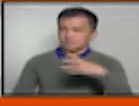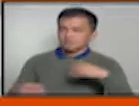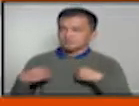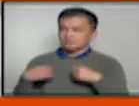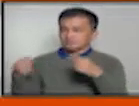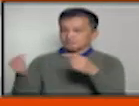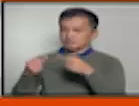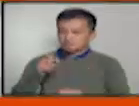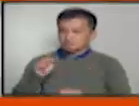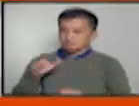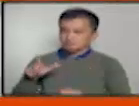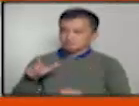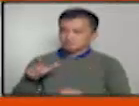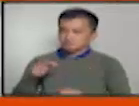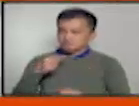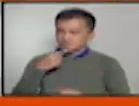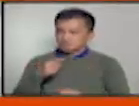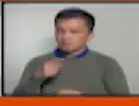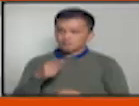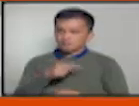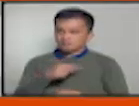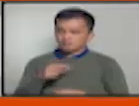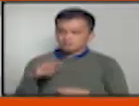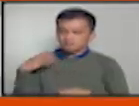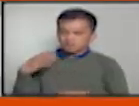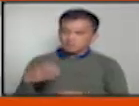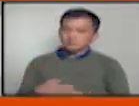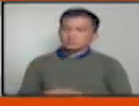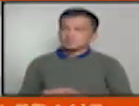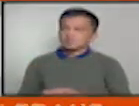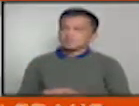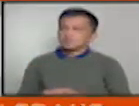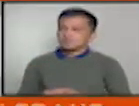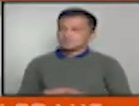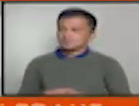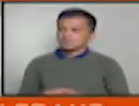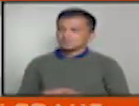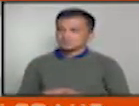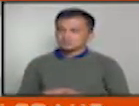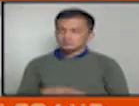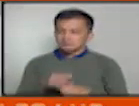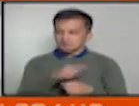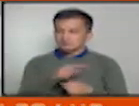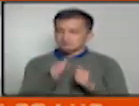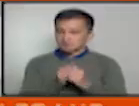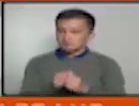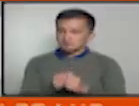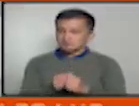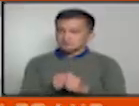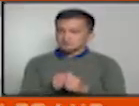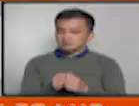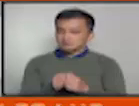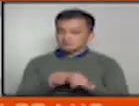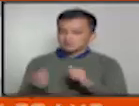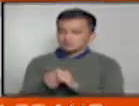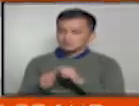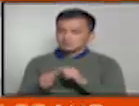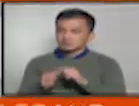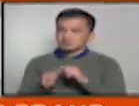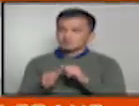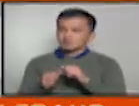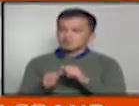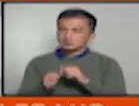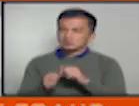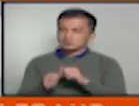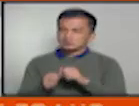Nakipag-away po yung tatay ko. Doon po sa barangay ni kapitan. Ngayon po, umawat po yung kasamahan ng tatay ko sa trabaho. Iyon po